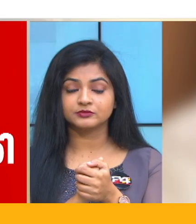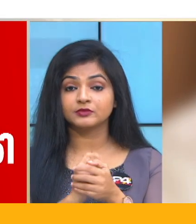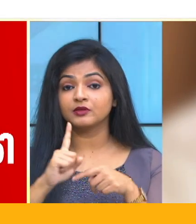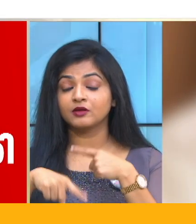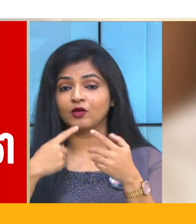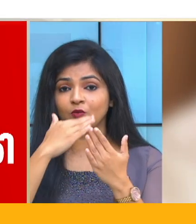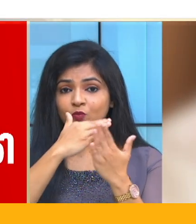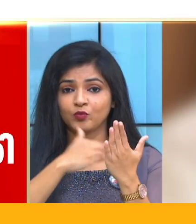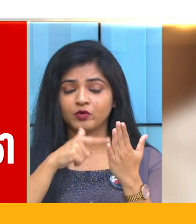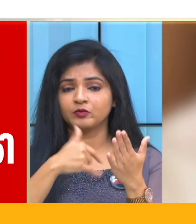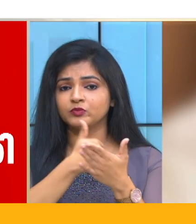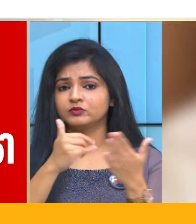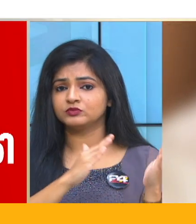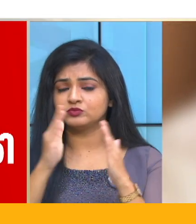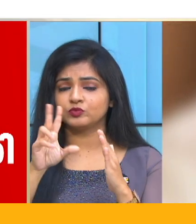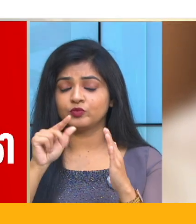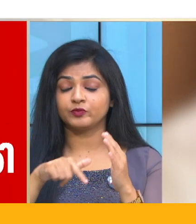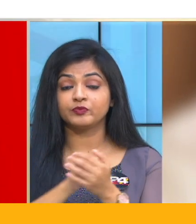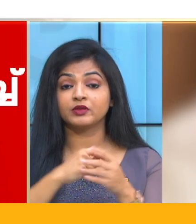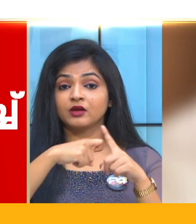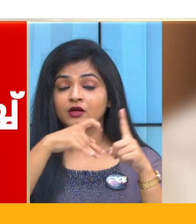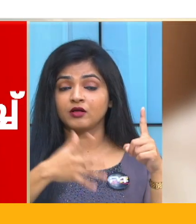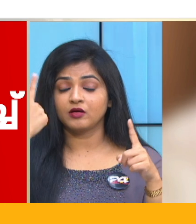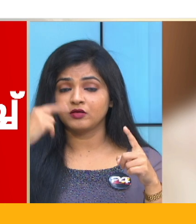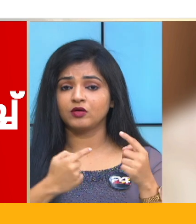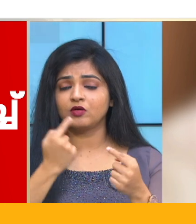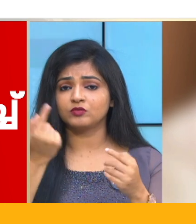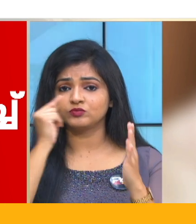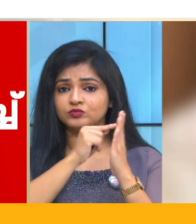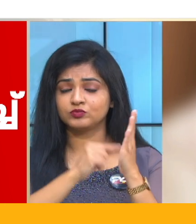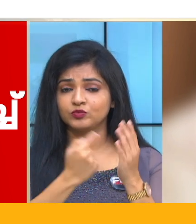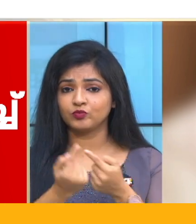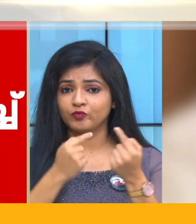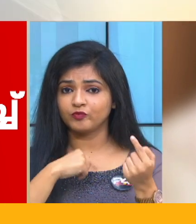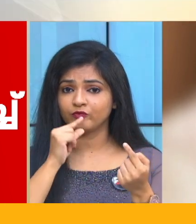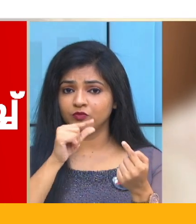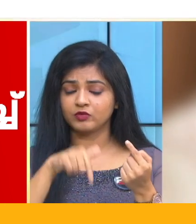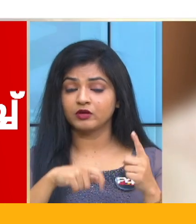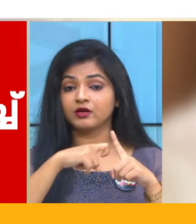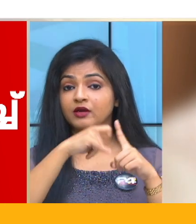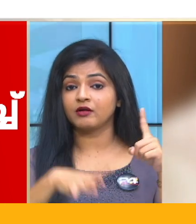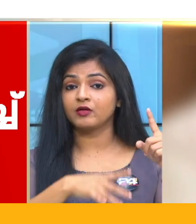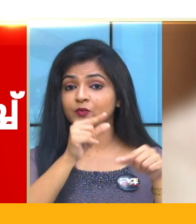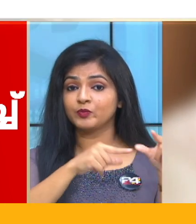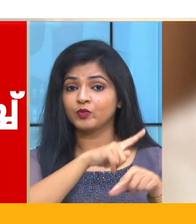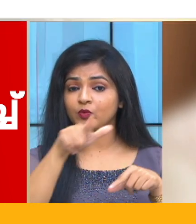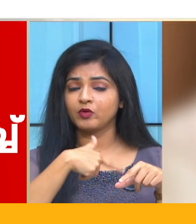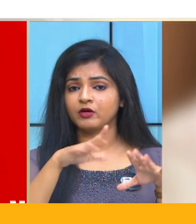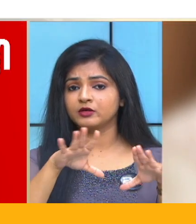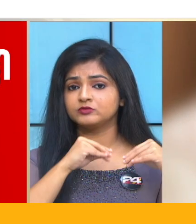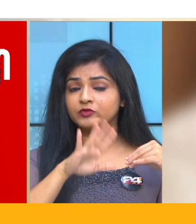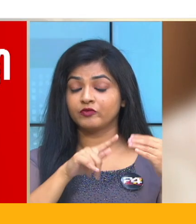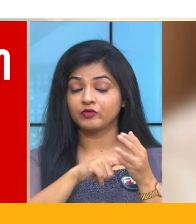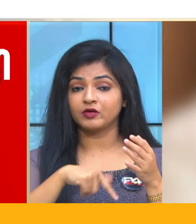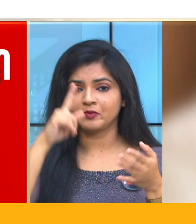മുന്നിൽ ഉയർത്തിയ വിഷയങ്ങൾ കേരള ജനത സഗൗരവം ഏറ്റെടുത്തിരിക്കുന്നു എന്ന് ഈ മൂവ്മെന്റിനെ തകർക്കണമെന്ന്